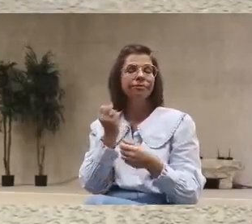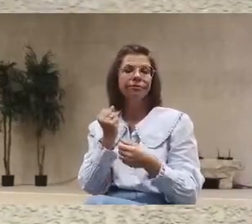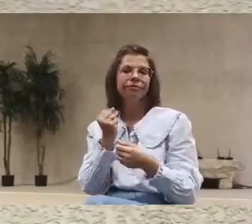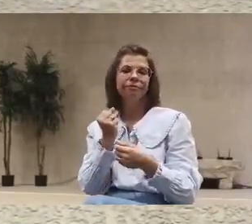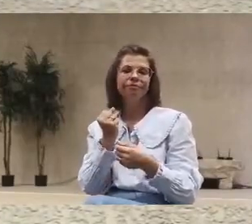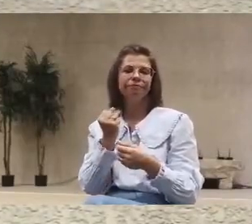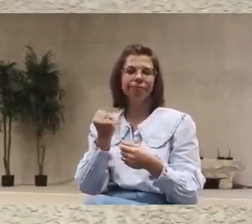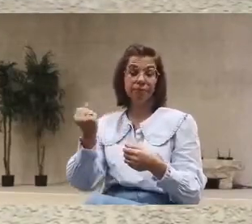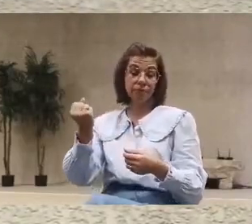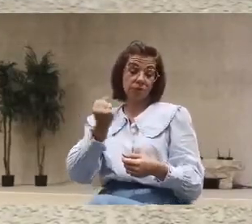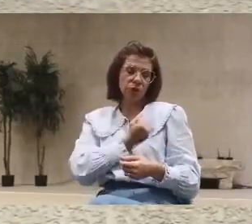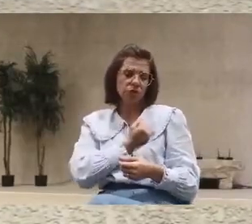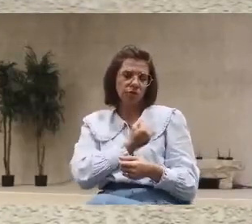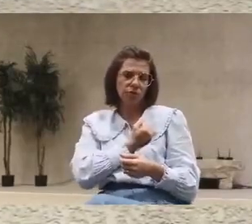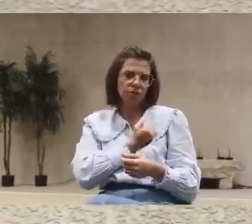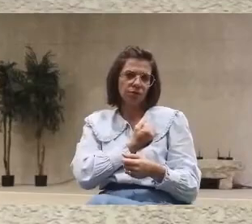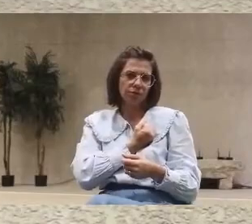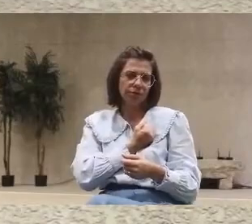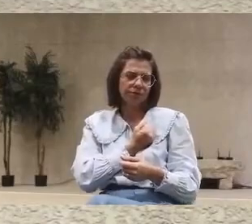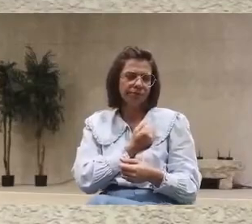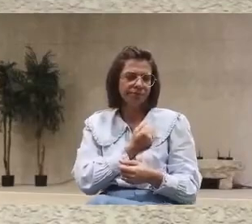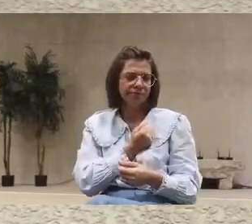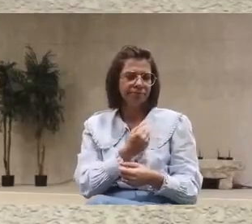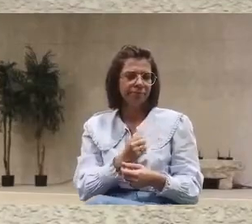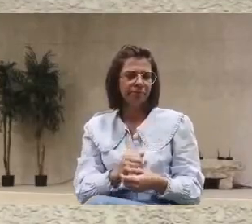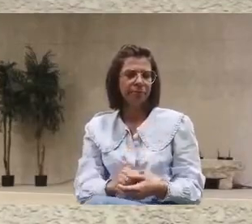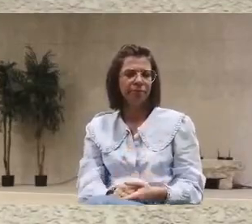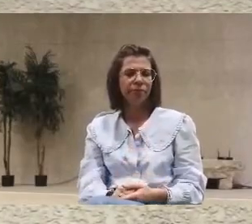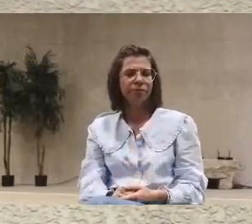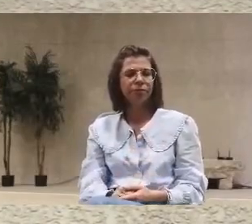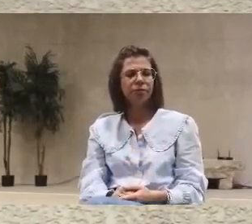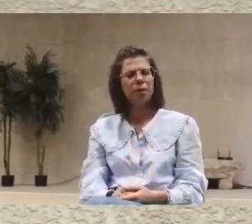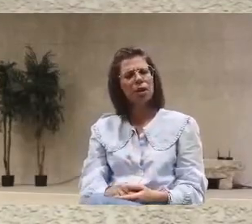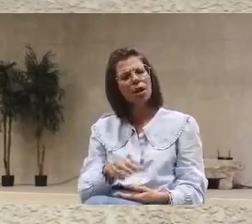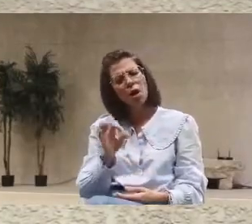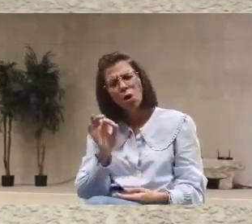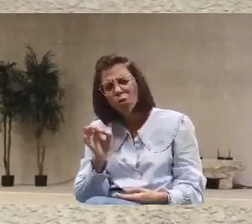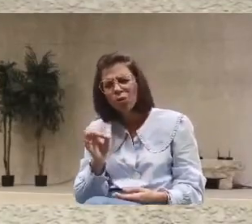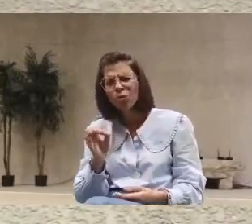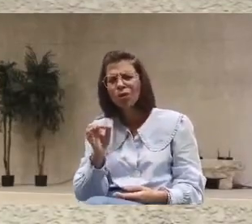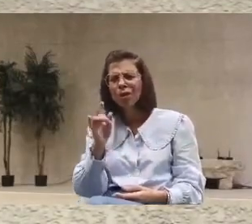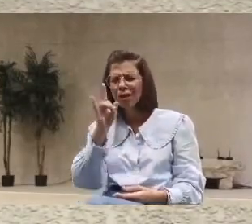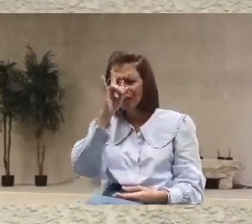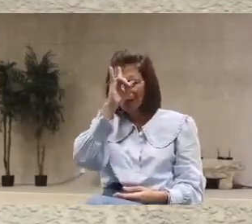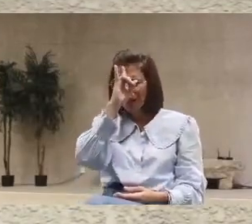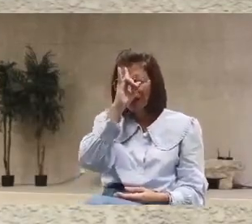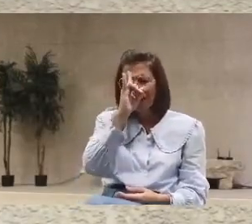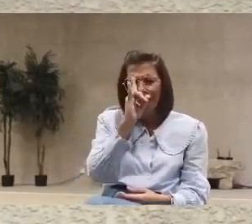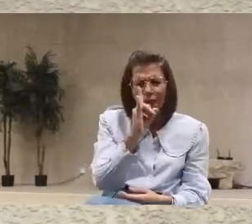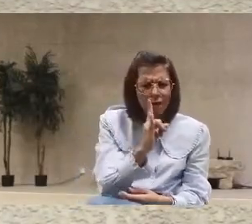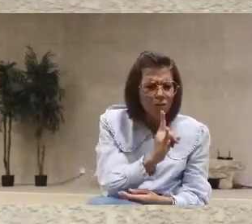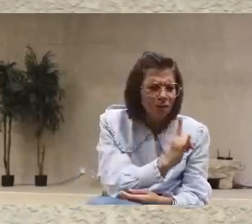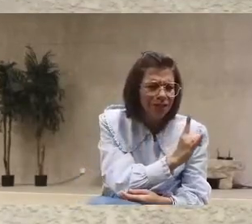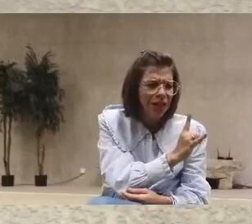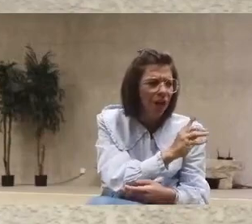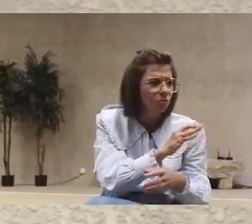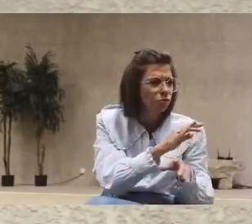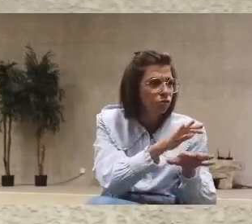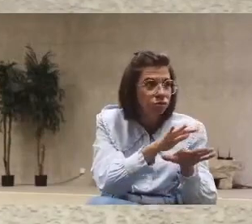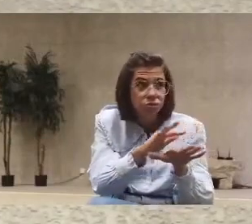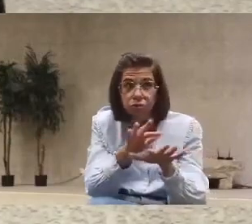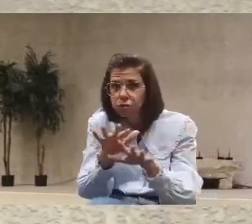quel point il y a des drames, à quel point il y a des ténèbres, à quel point il peut y avoir des